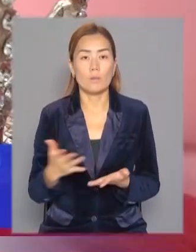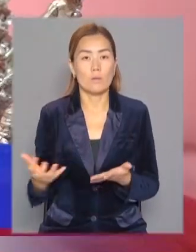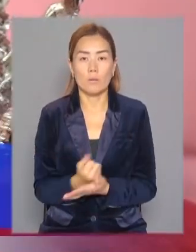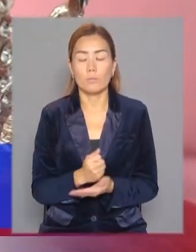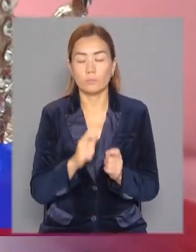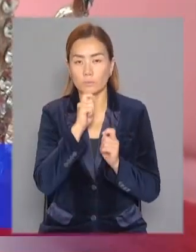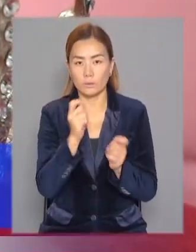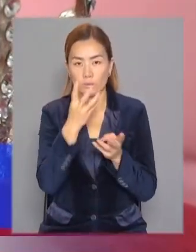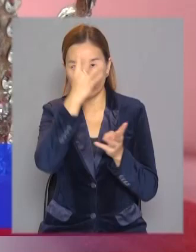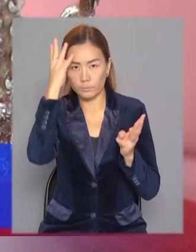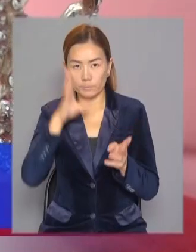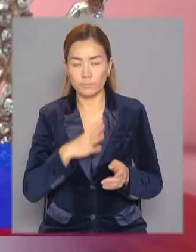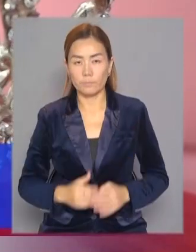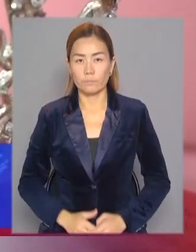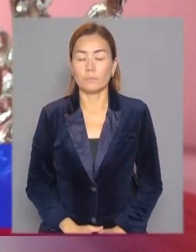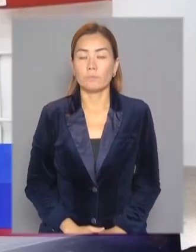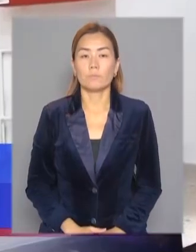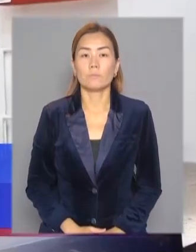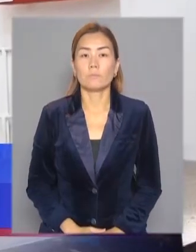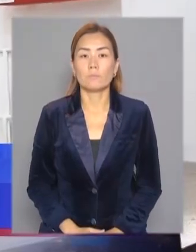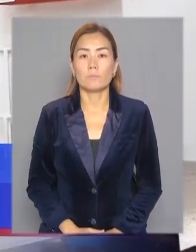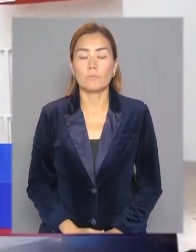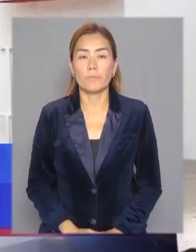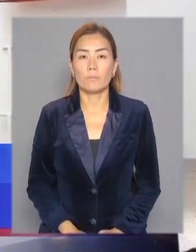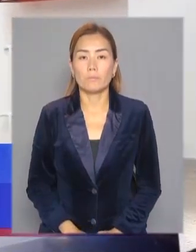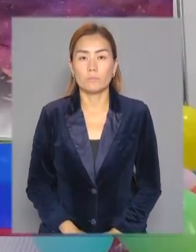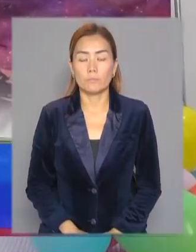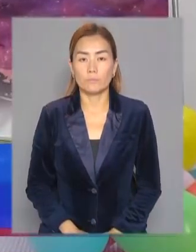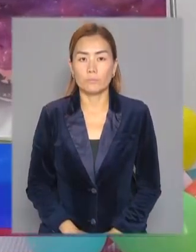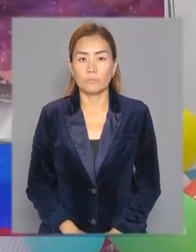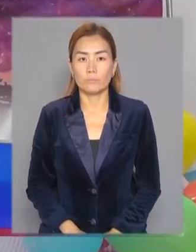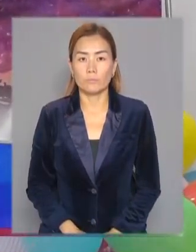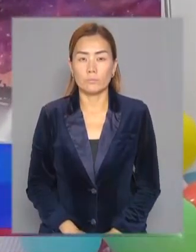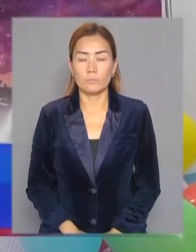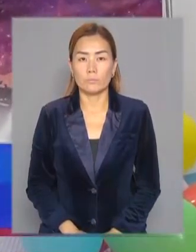жеңімпазға тәж табысталды. Ақмарал Бейсенбаева, Қуаныш Бекбергенұлы, жаңалық қызметі.